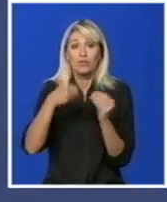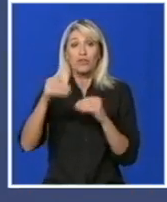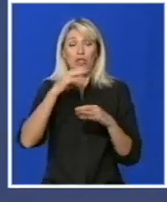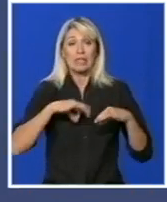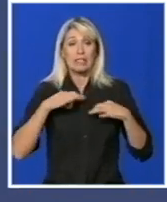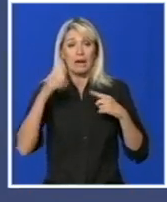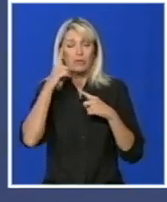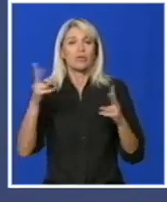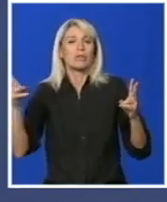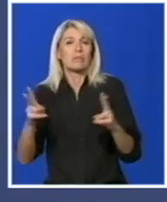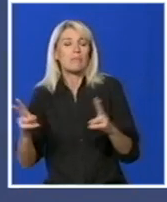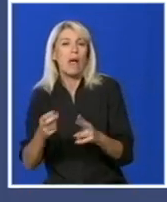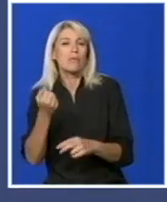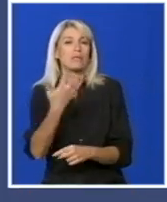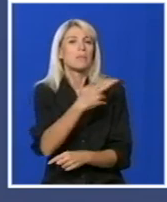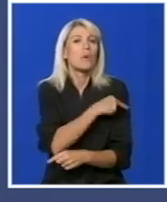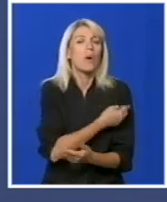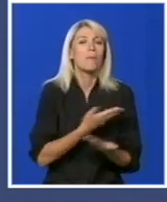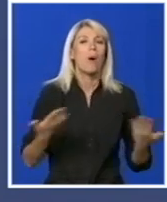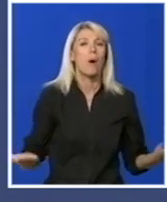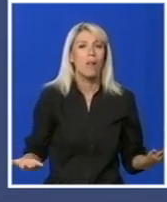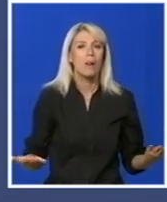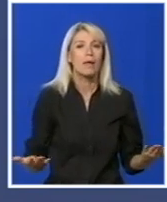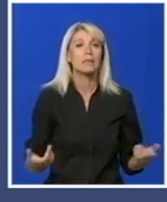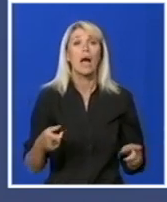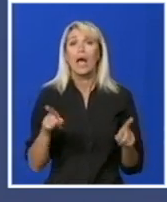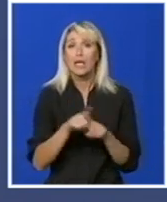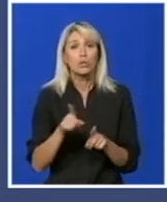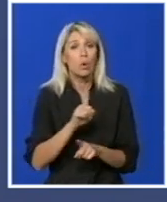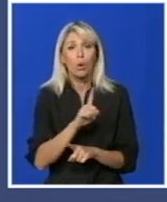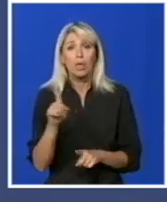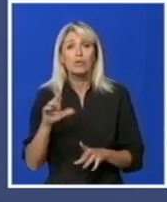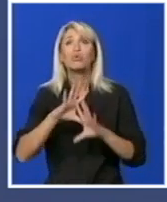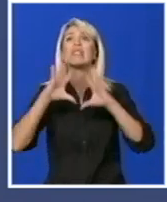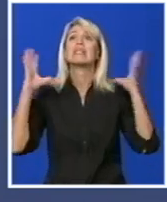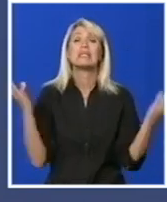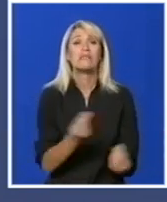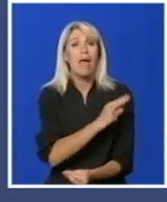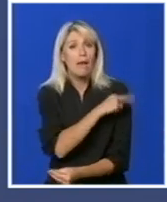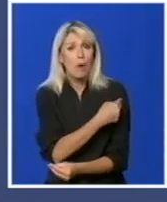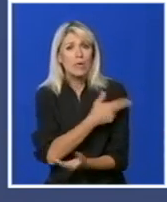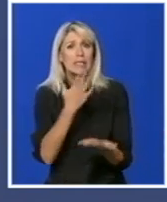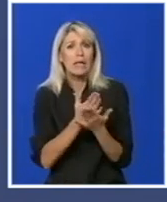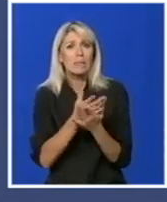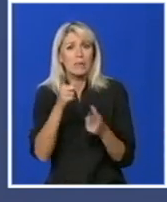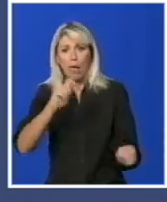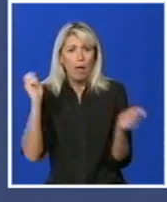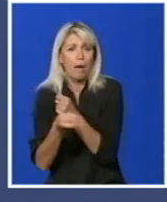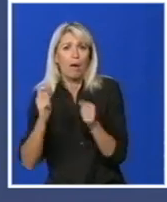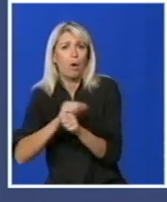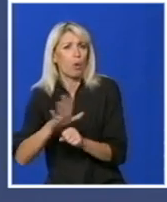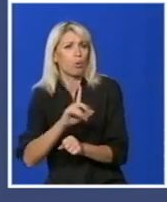Tako isto, veliki broj bolnica nije ni bio uključen u COVID režim, oni nastavljaju da rade po